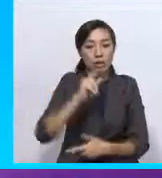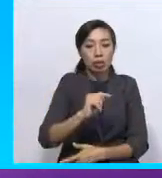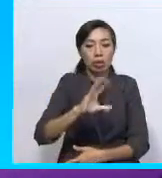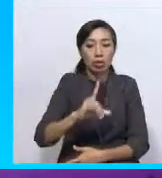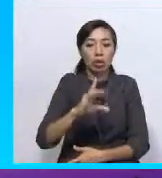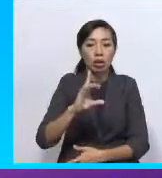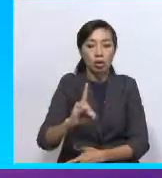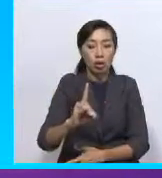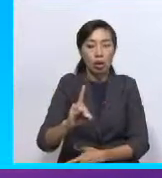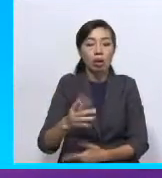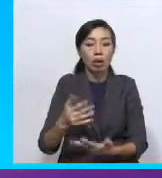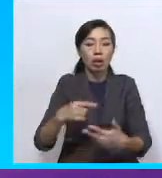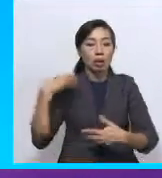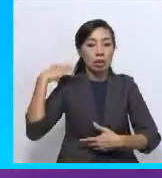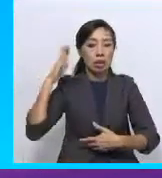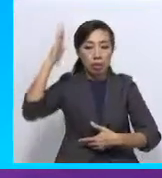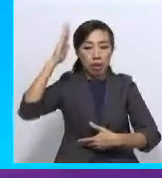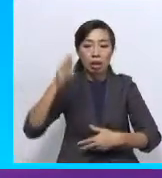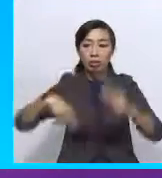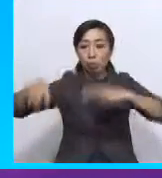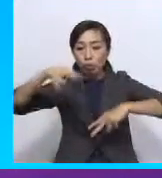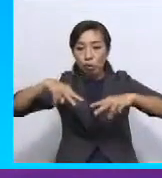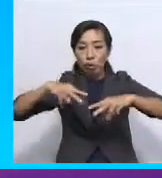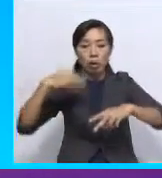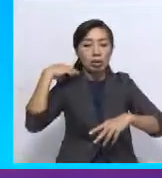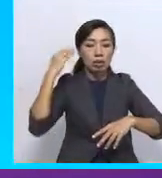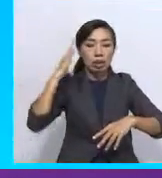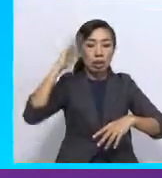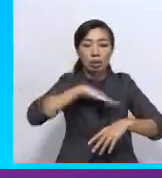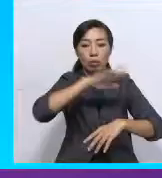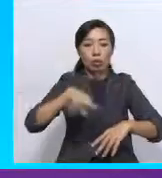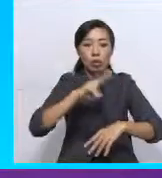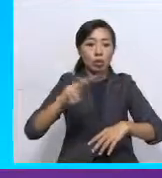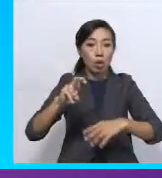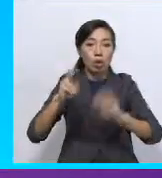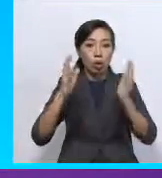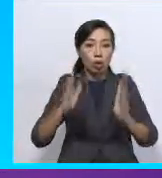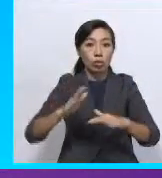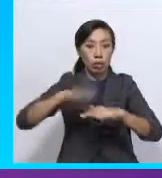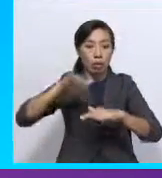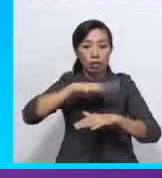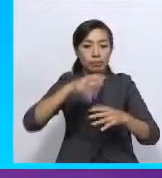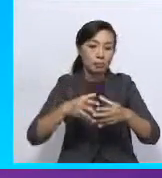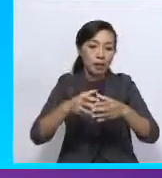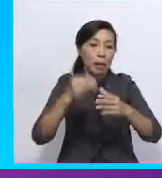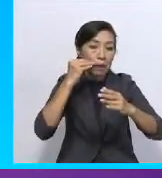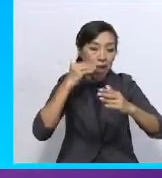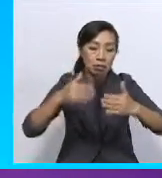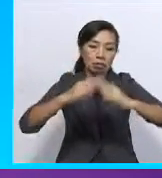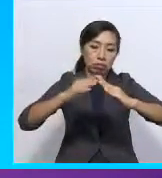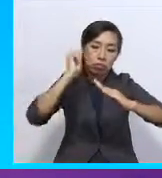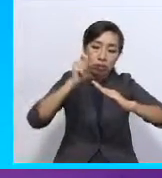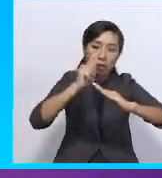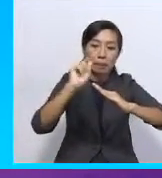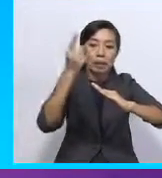ที่225นะครับอาสาสมัครฝ่ายปกครองและจิตอาสาเฉพาะกิจกว่า200นายนะครับตอนนี้ทั้งหมดเข้าไปช่วยซ่อมแซมบ้านเรือนประชาชนน